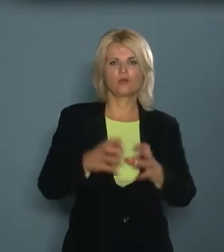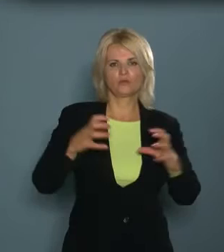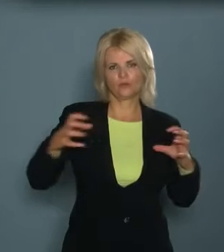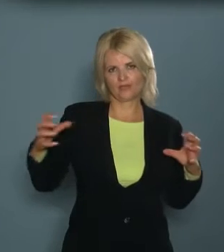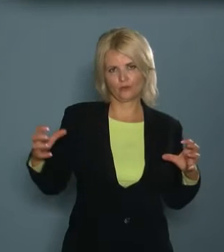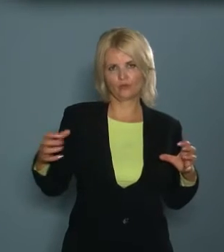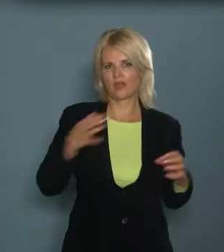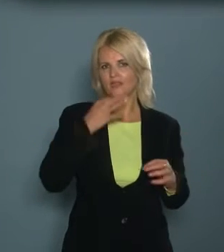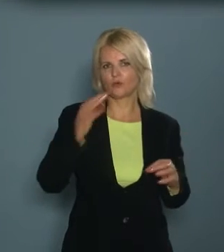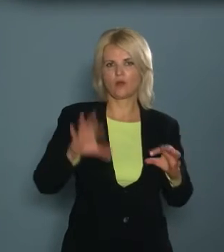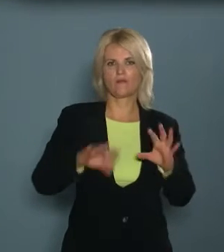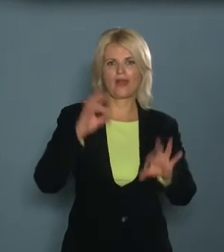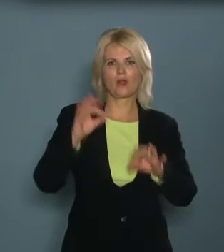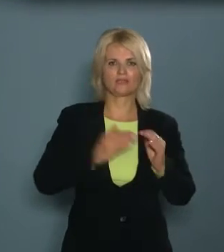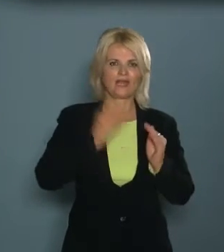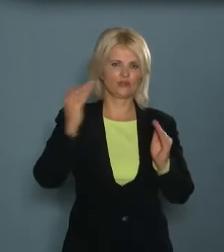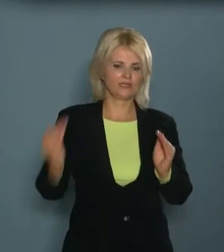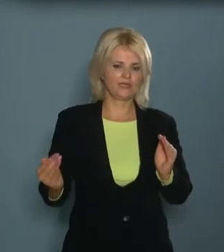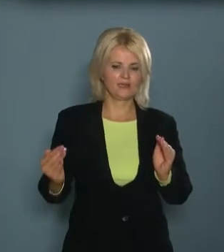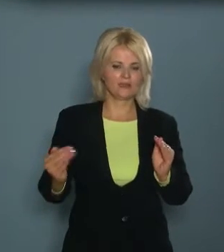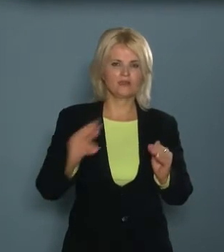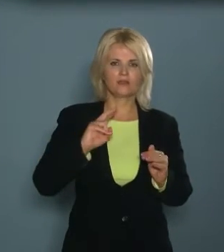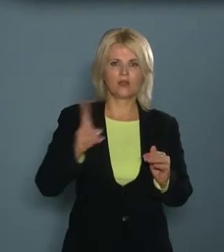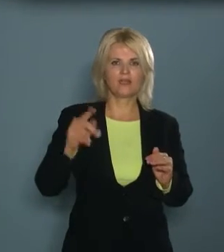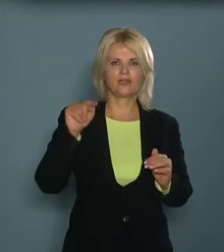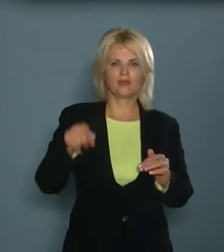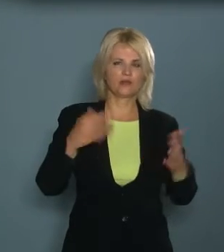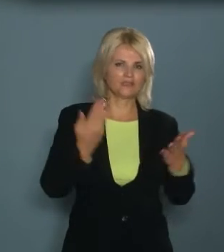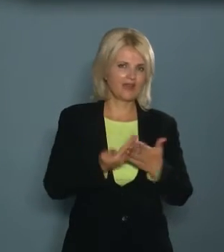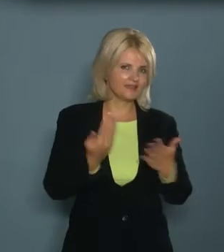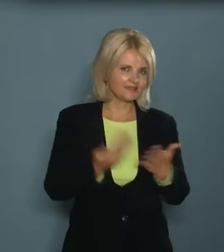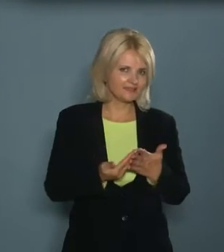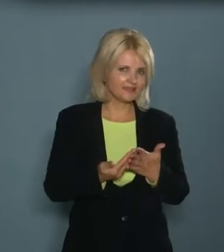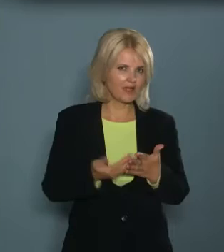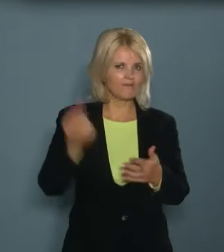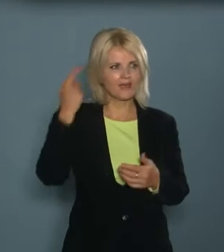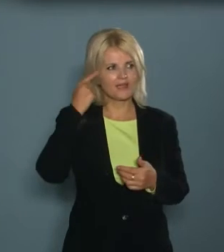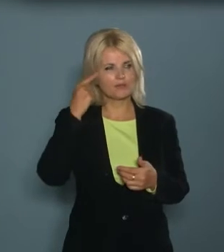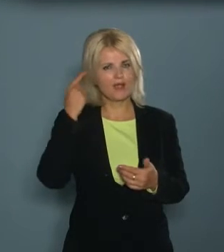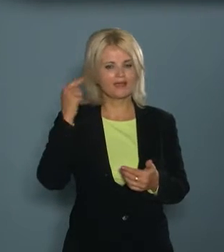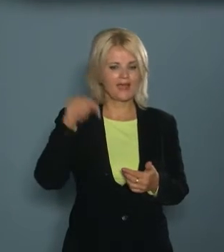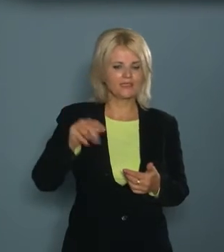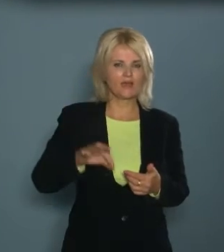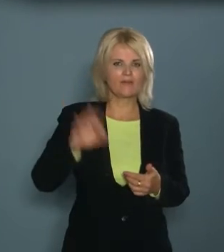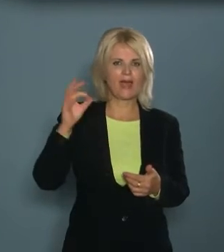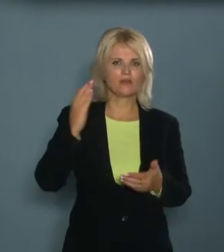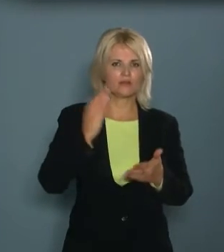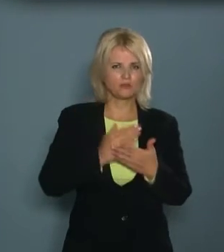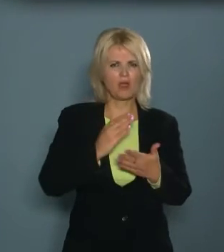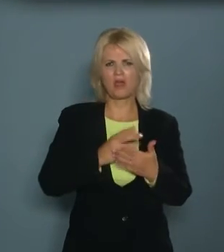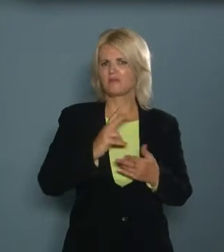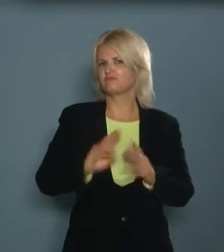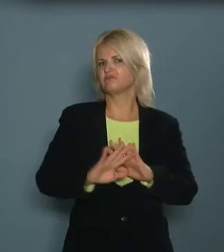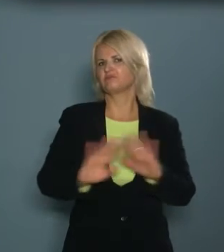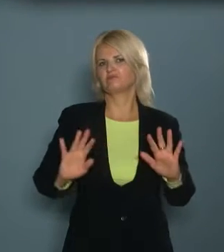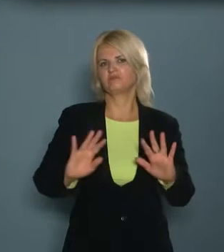a választásokig. Mert hogy akinek az lenne a fejében, hogy ez a választás már le van futva,